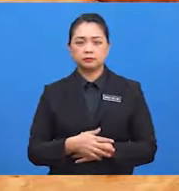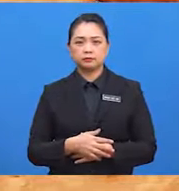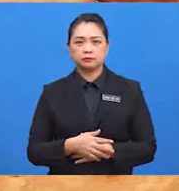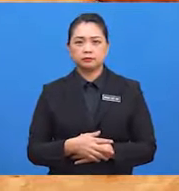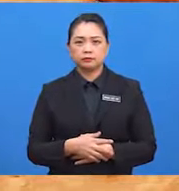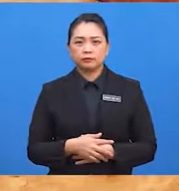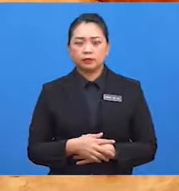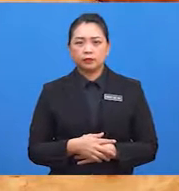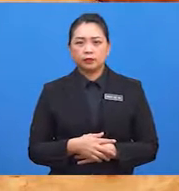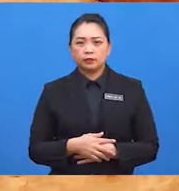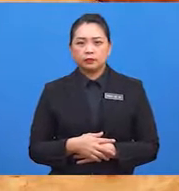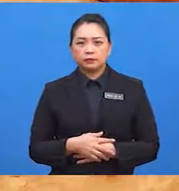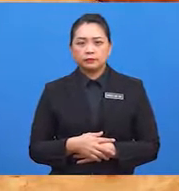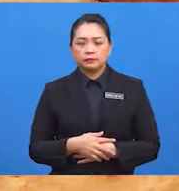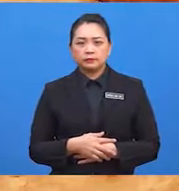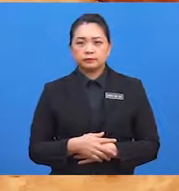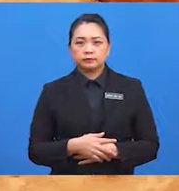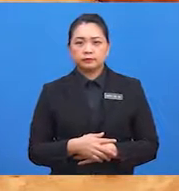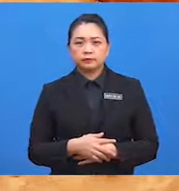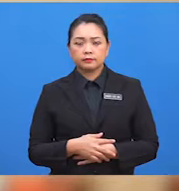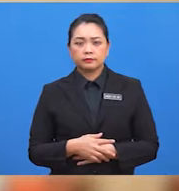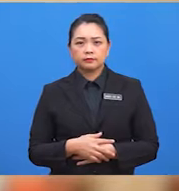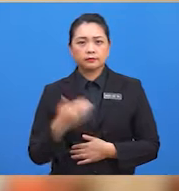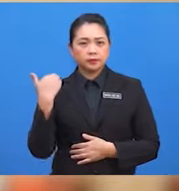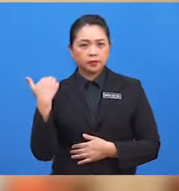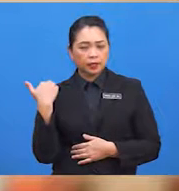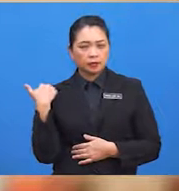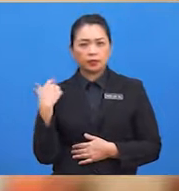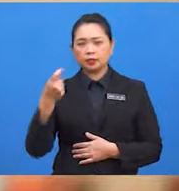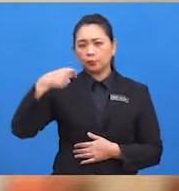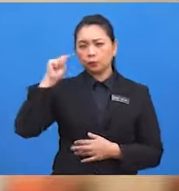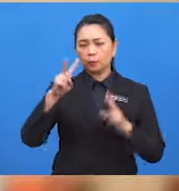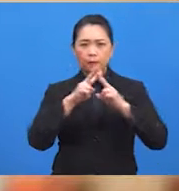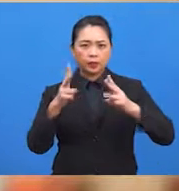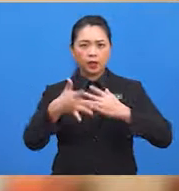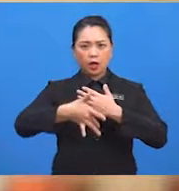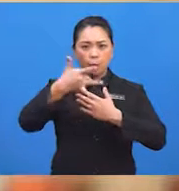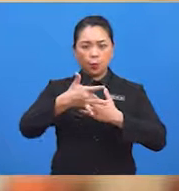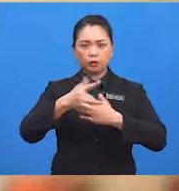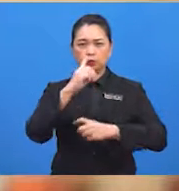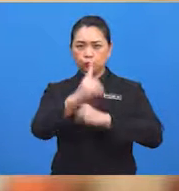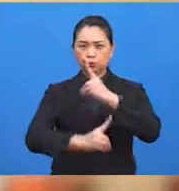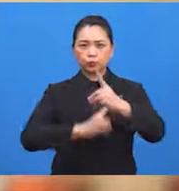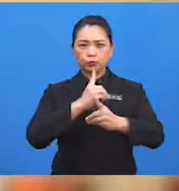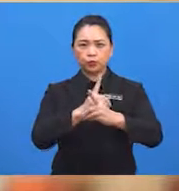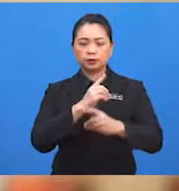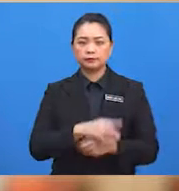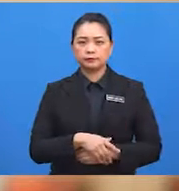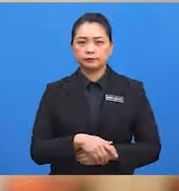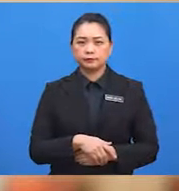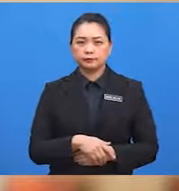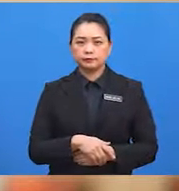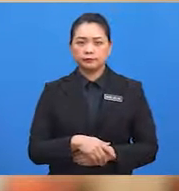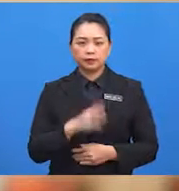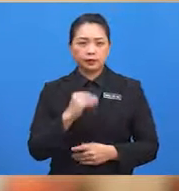kerana tamadun Mesopotamia merupakan tamadun terawal atau paling awal muncul di dunia